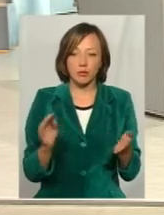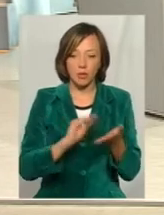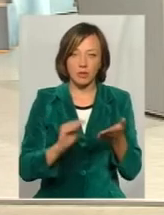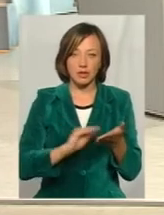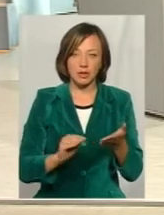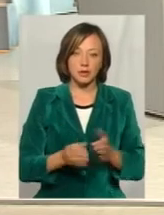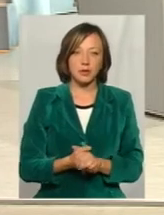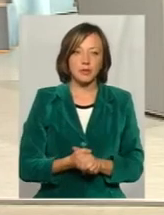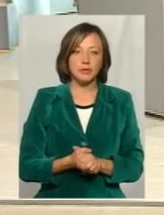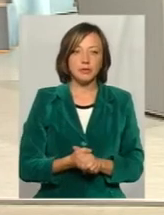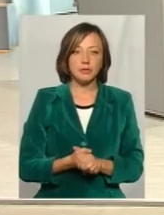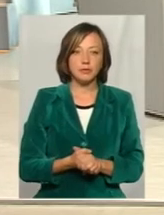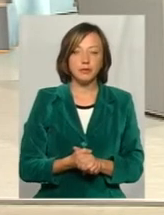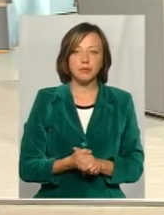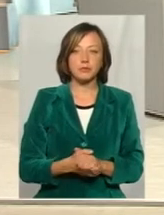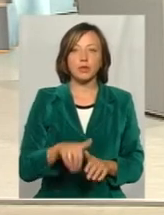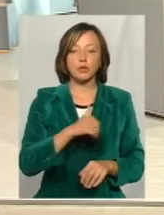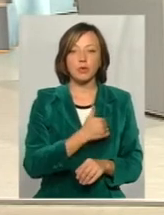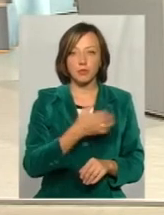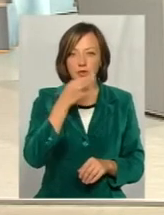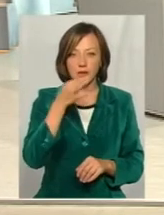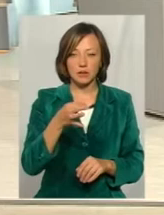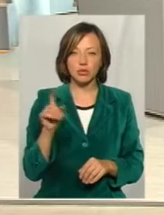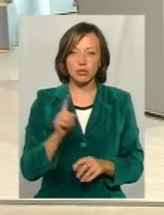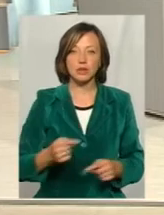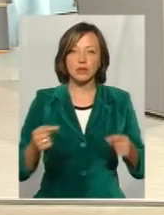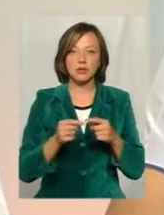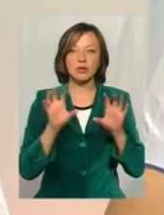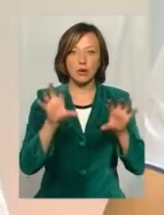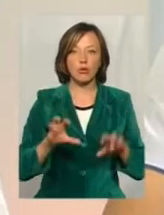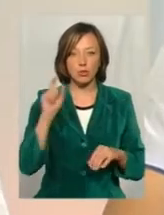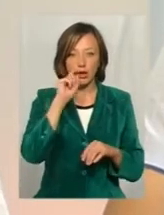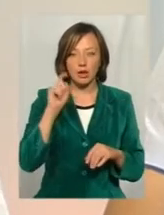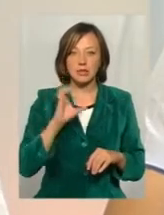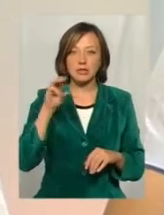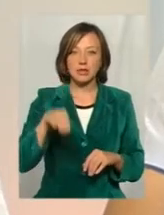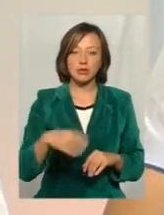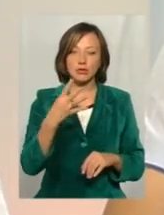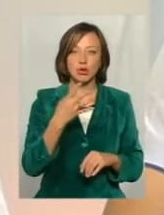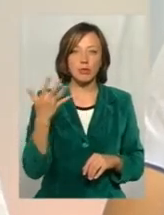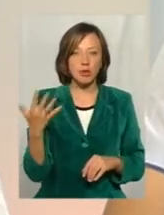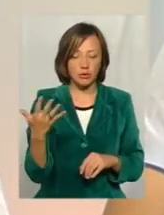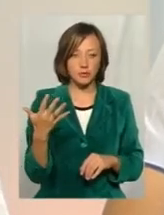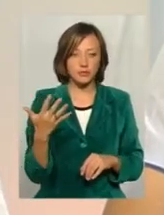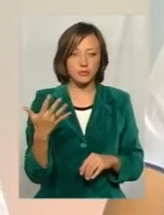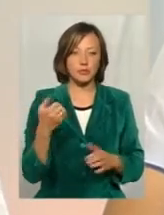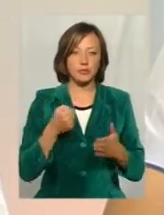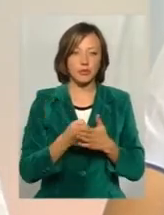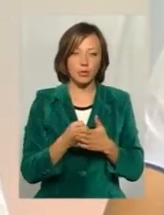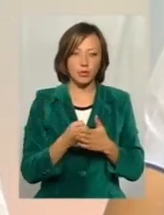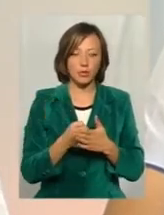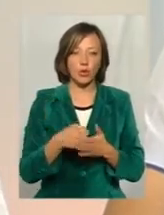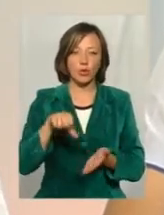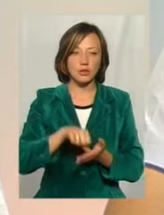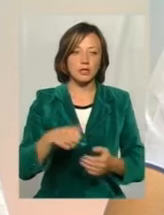прописано? Ну, перш за все, я хотів би відзначити, що згідно закону України, статті 45, до участі